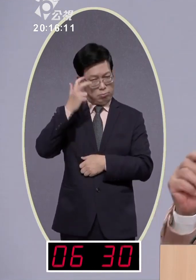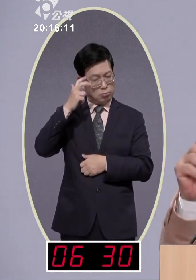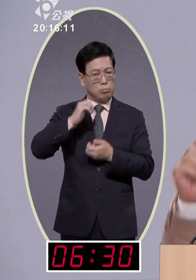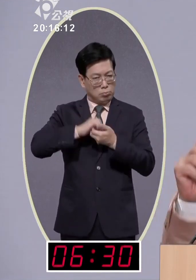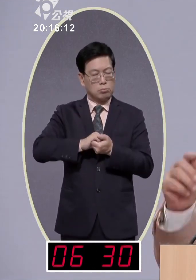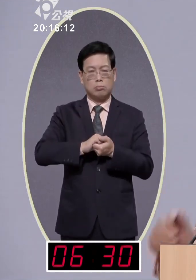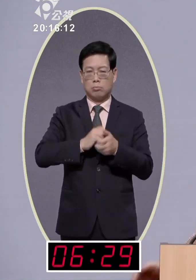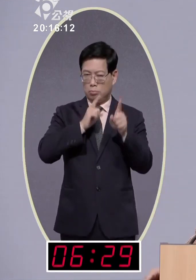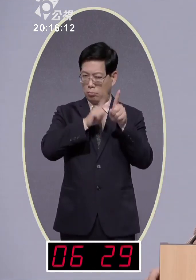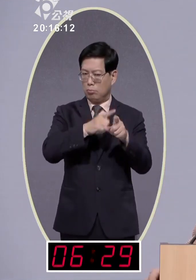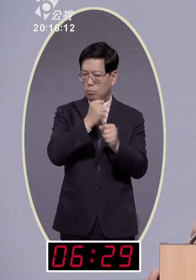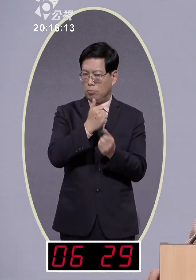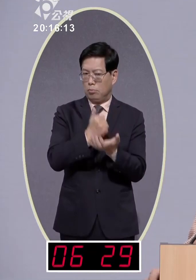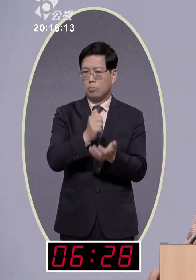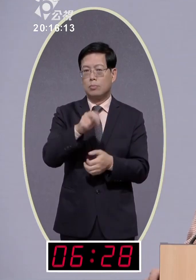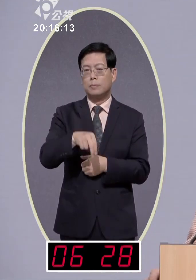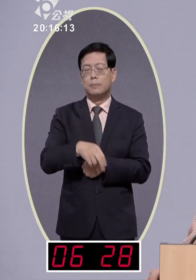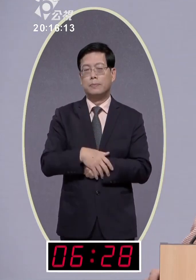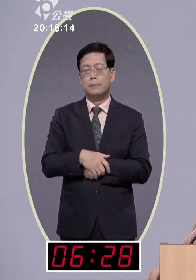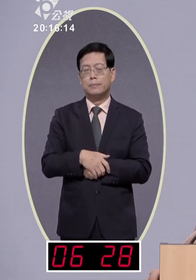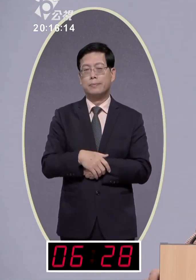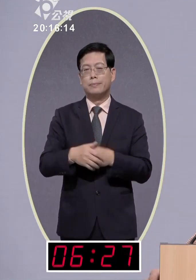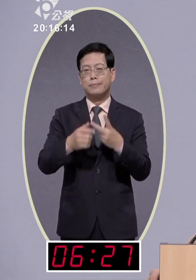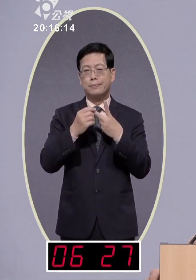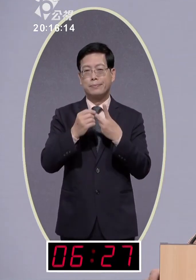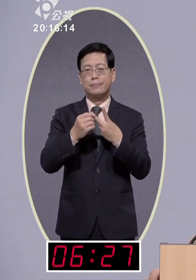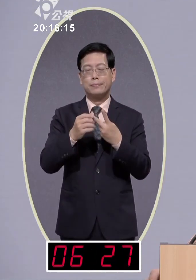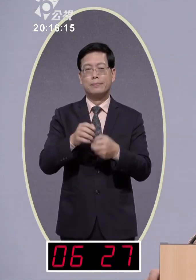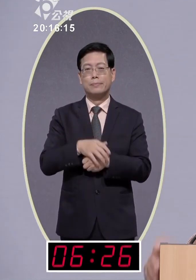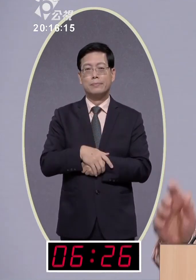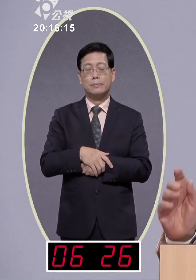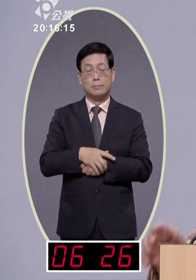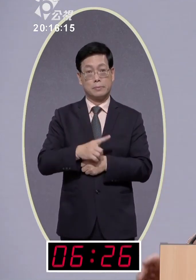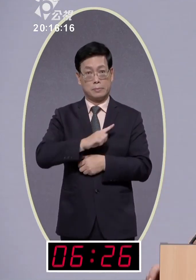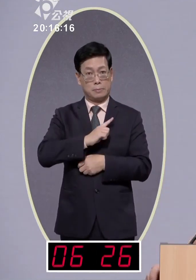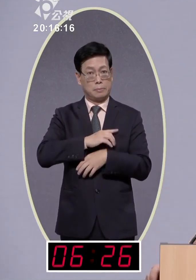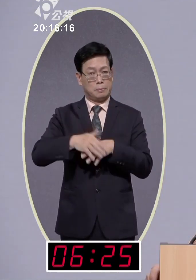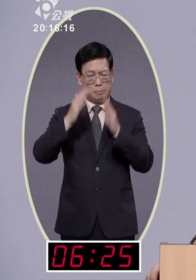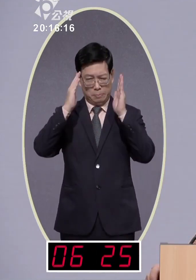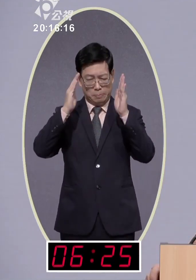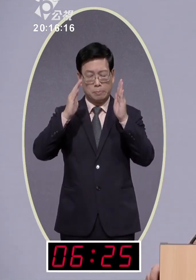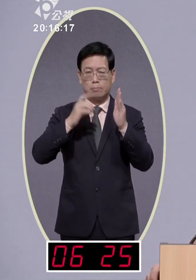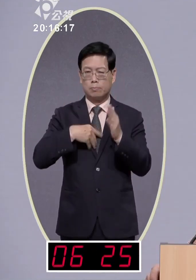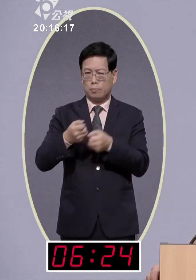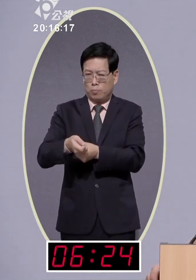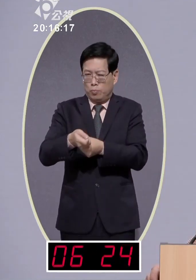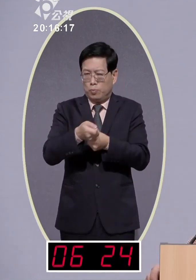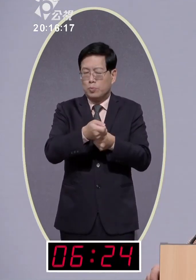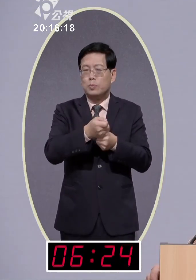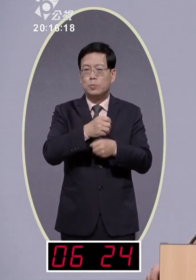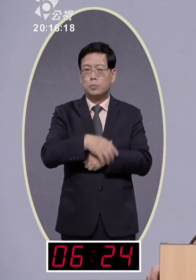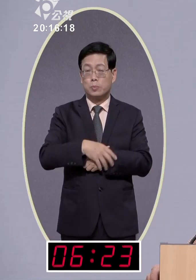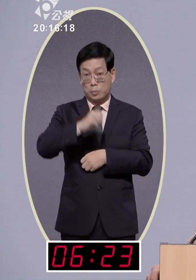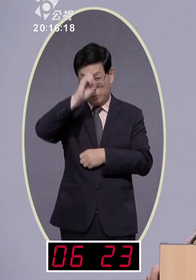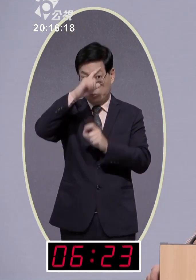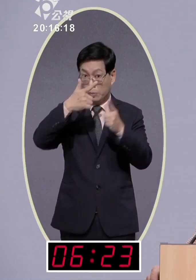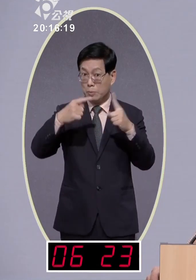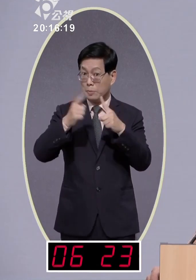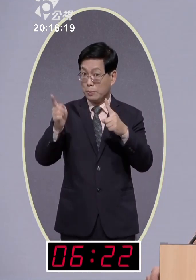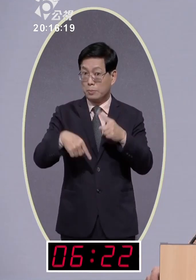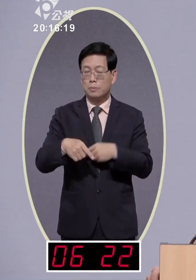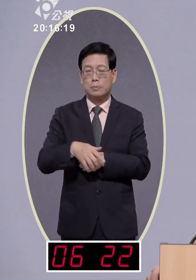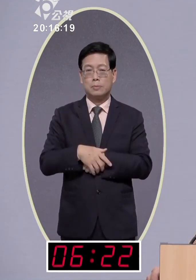会一定说到做到的事情。第二，我会很认真的网罗各党各派的人